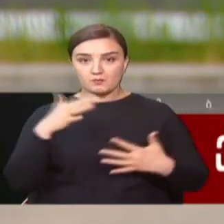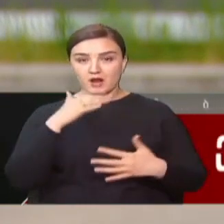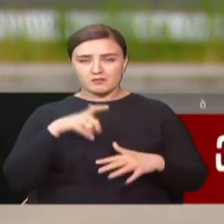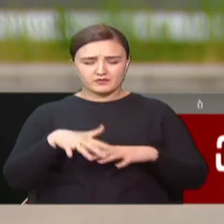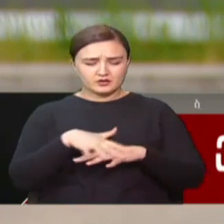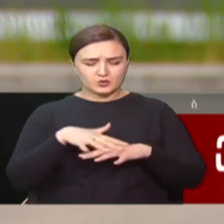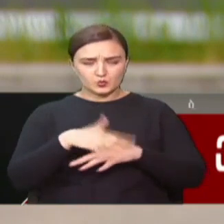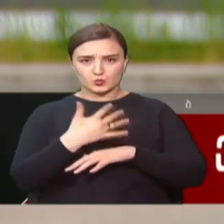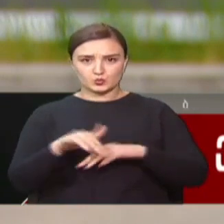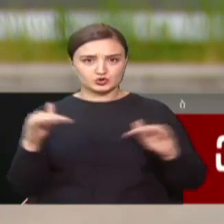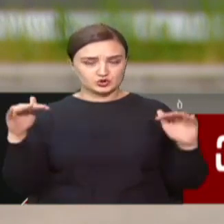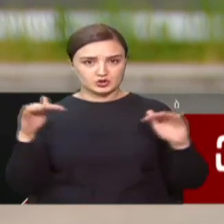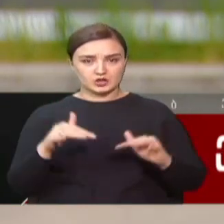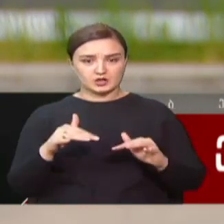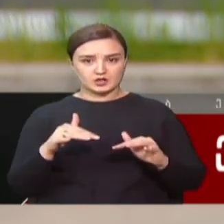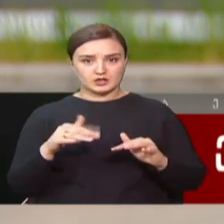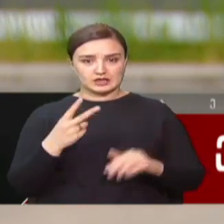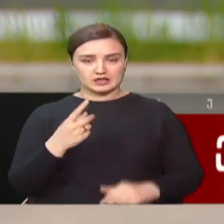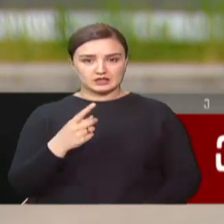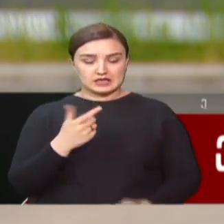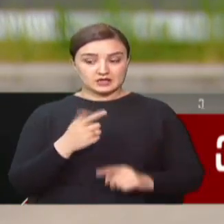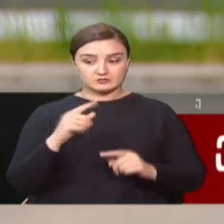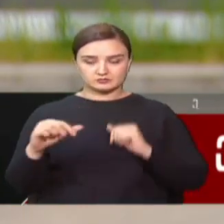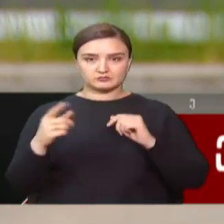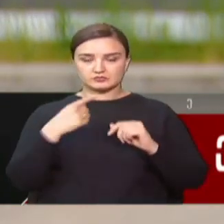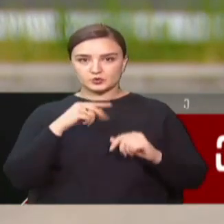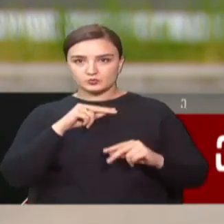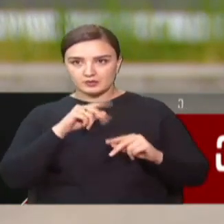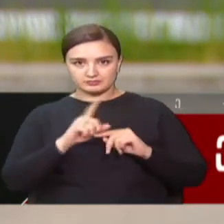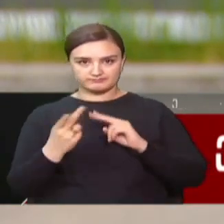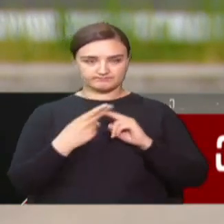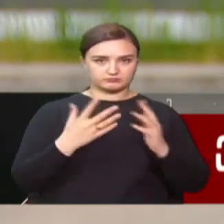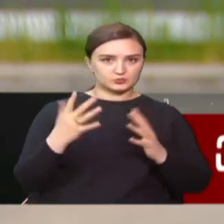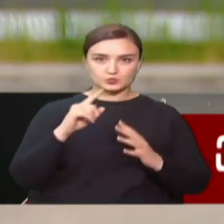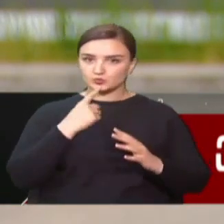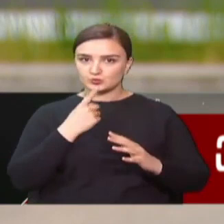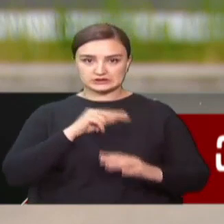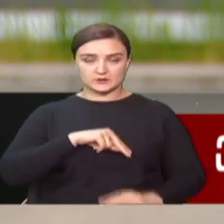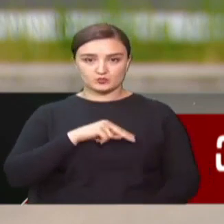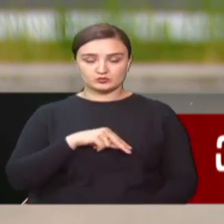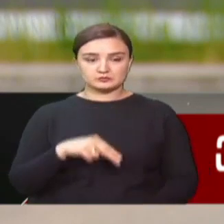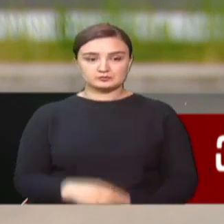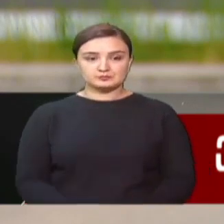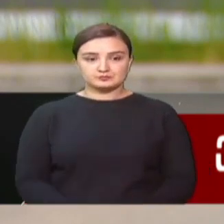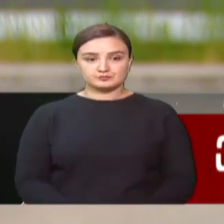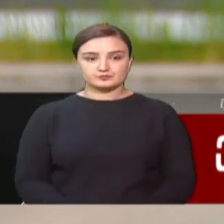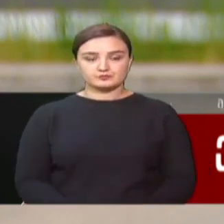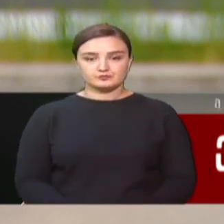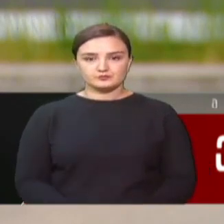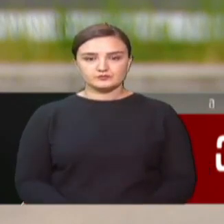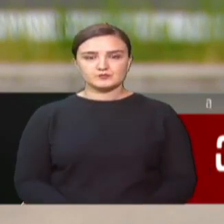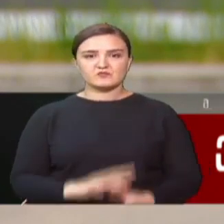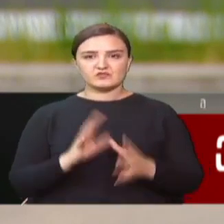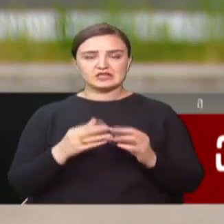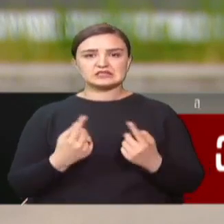იყო ქუჩაში გამოსული, რაც ერთიურად ართულებდა ასევე სამუშაოებს, ხოლო ყველაზე დიდი